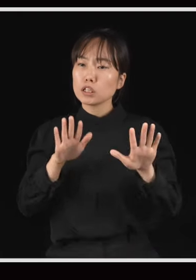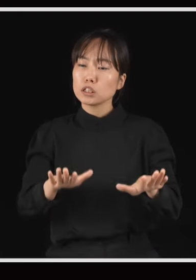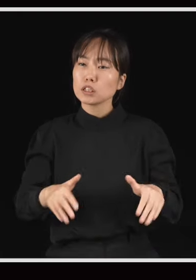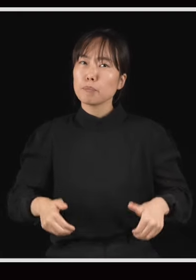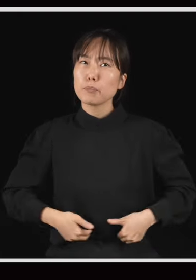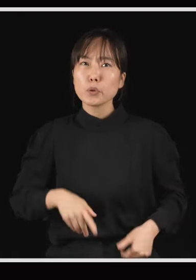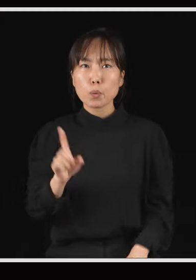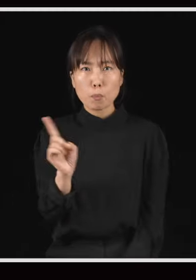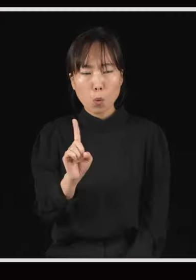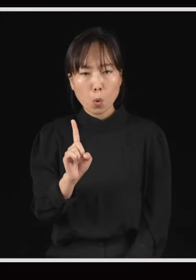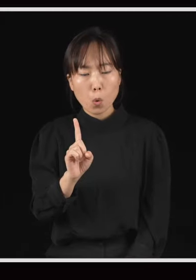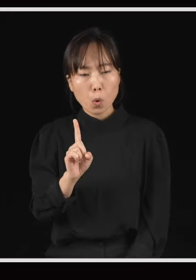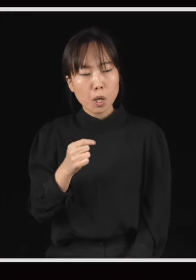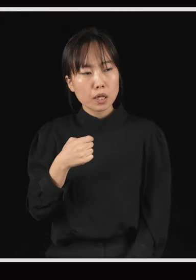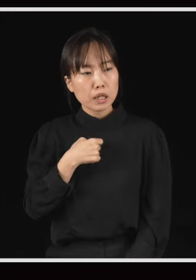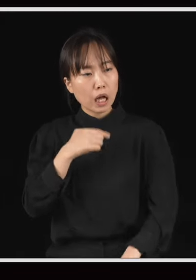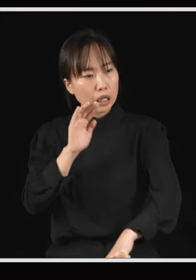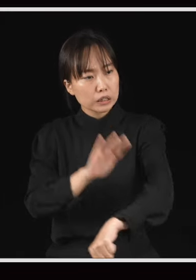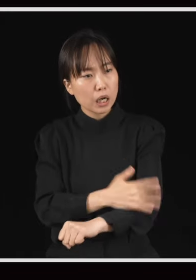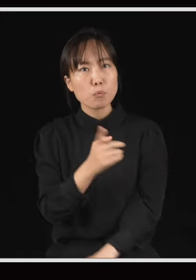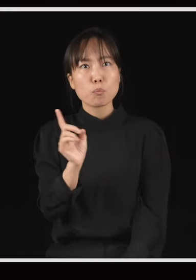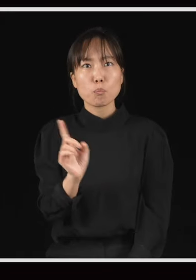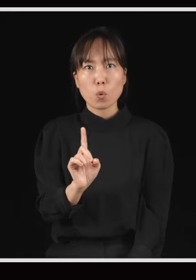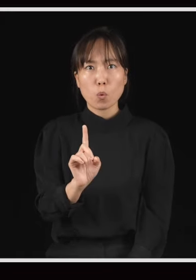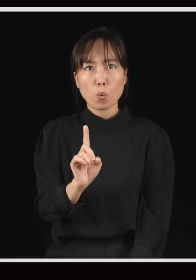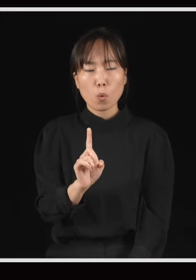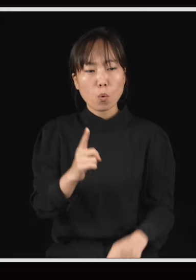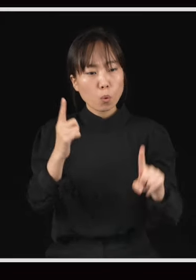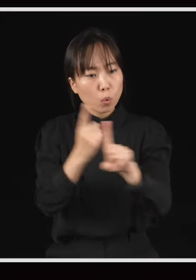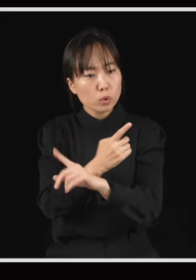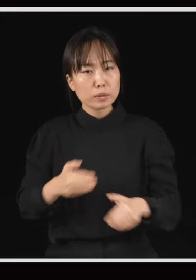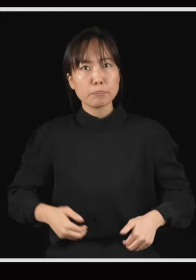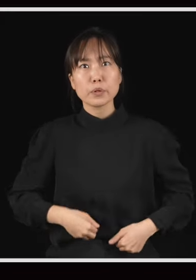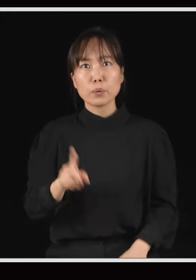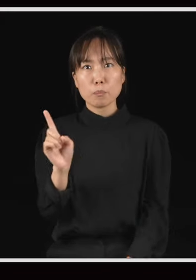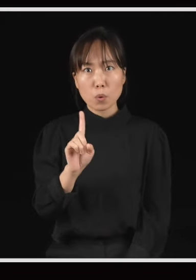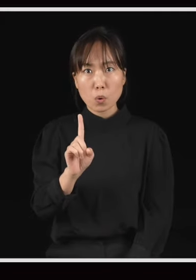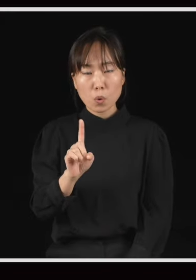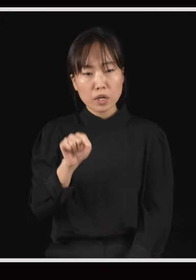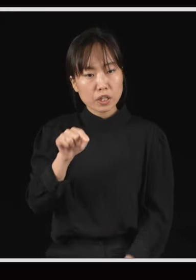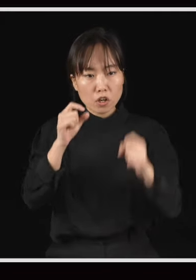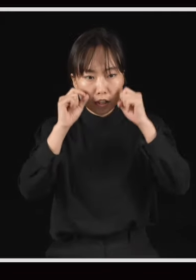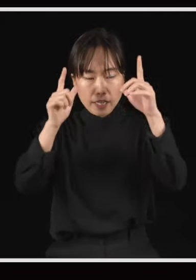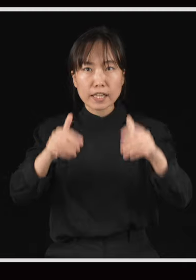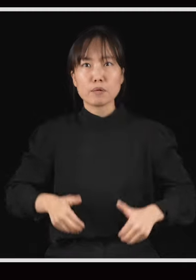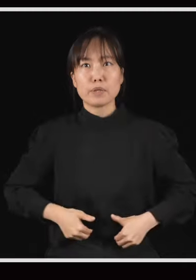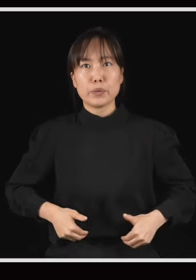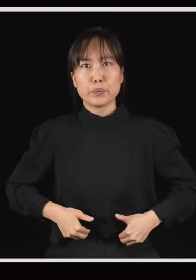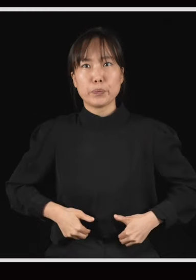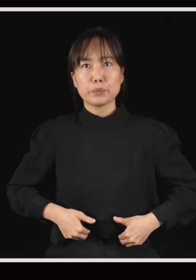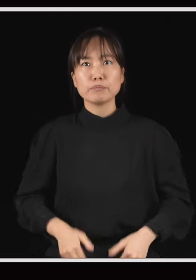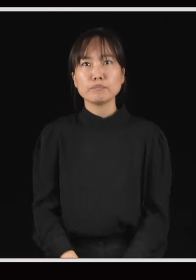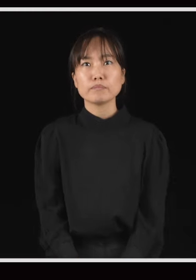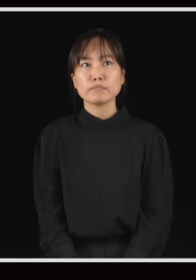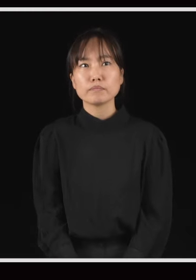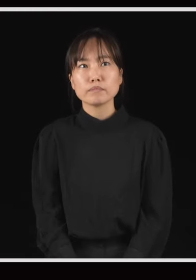나에게 무엇이 필요하고 지금 현 상황에서 무엇이 문제고 어떤 것을 개선해야겠다라는 것을 깨닫는 게 제일